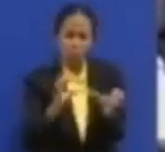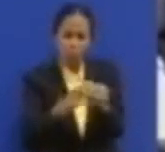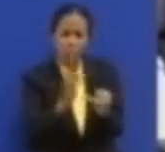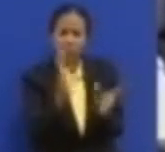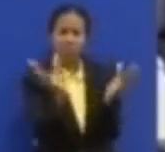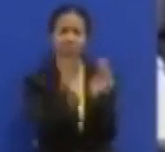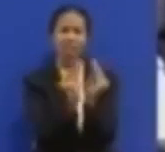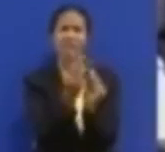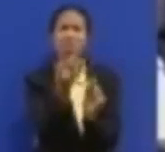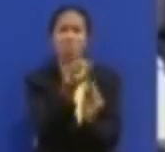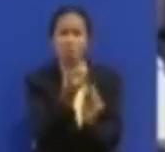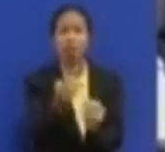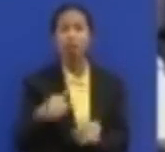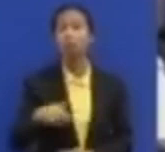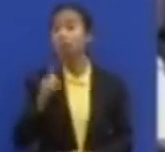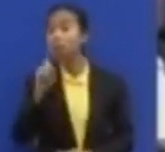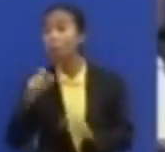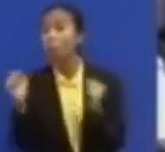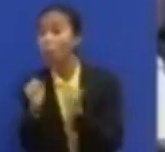ไ